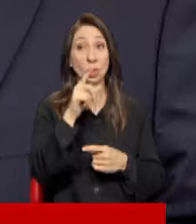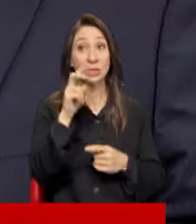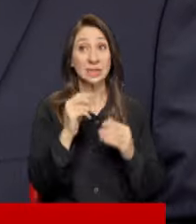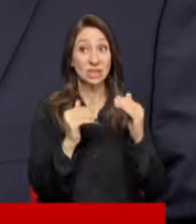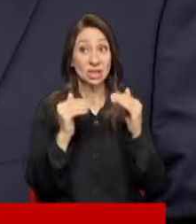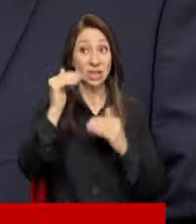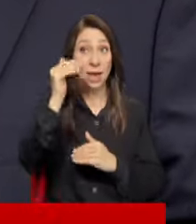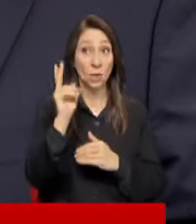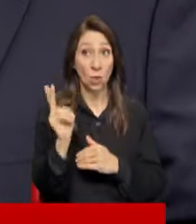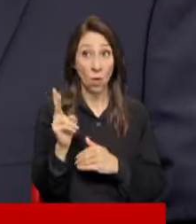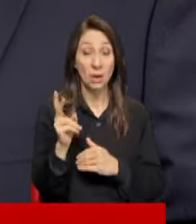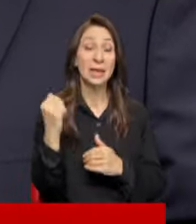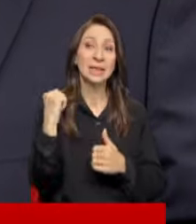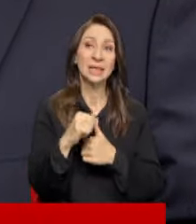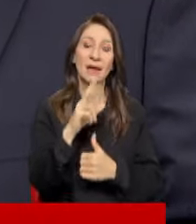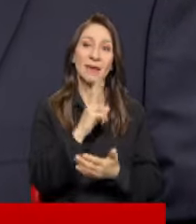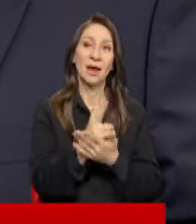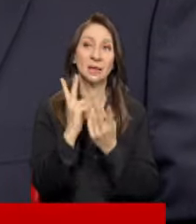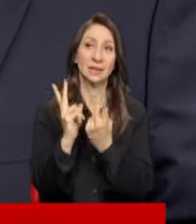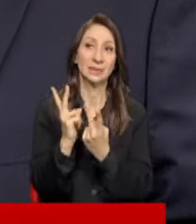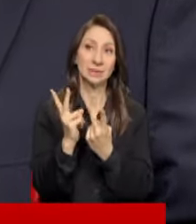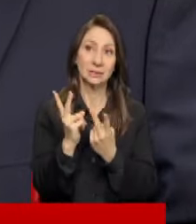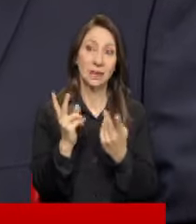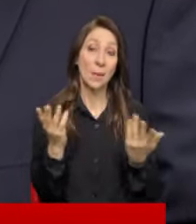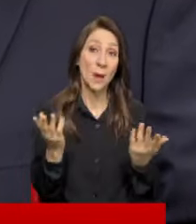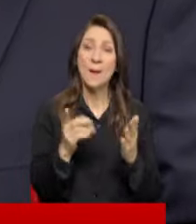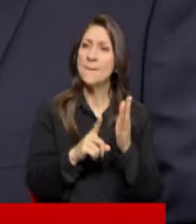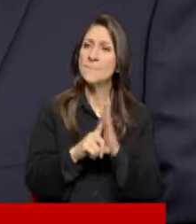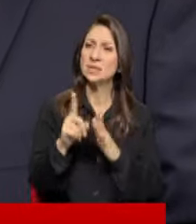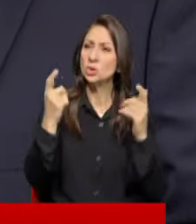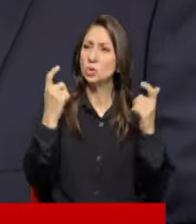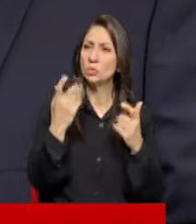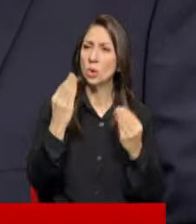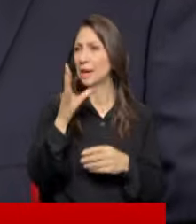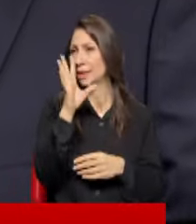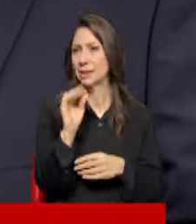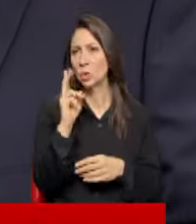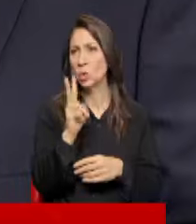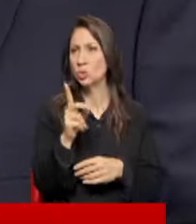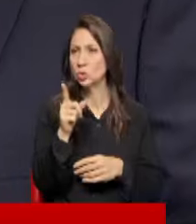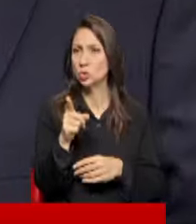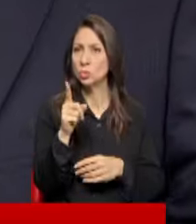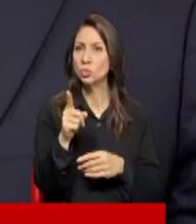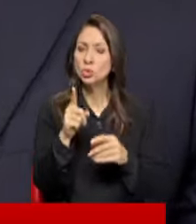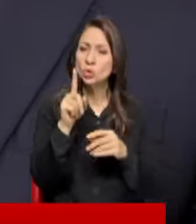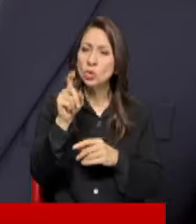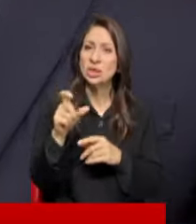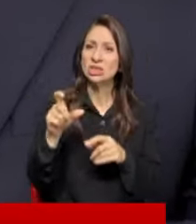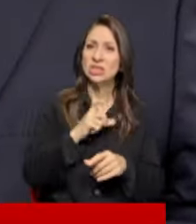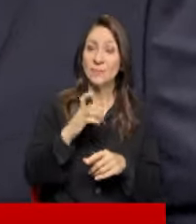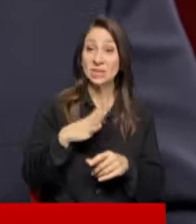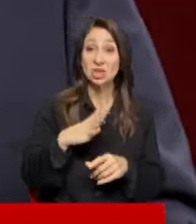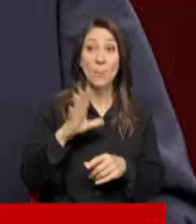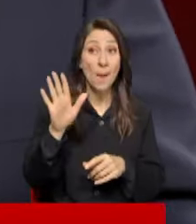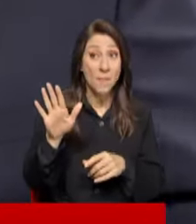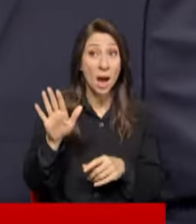%18'lere çıkaran da o. Yine takdir kendisinin. Ama başarısızlığın sorumlusu olarak kimi görüyorsunuz? Bu soruya yanıt vermenizi isteyeceğim